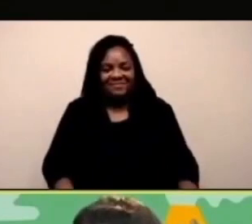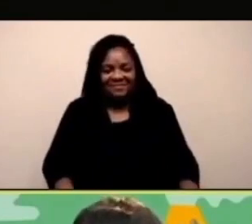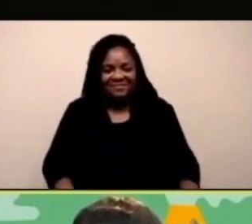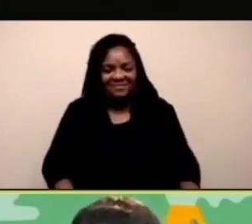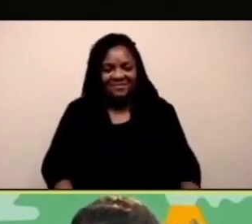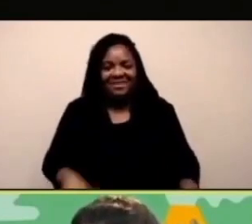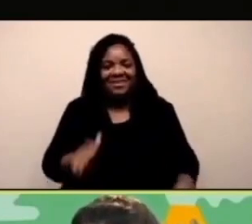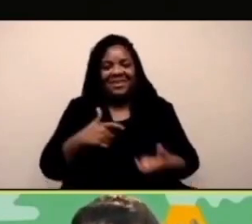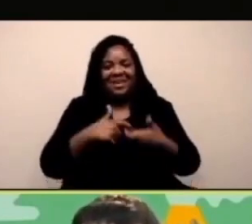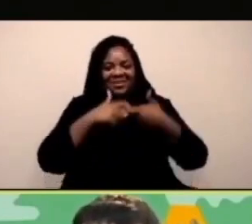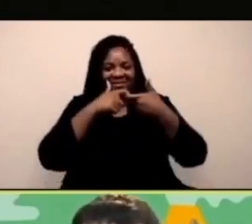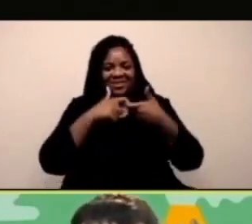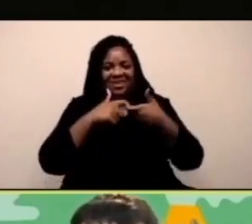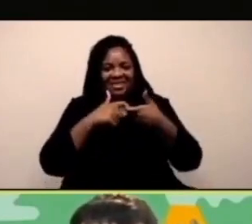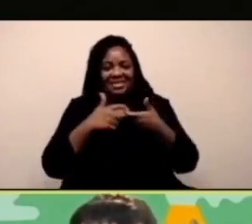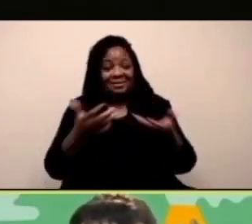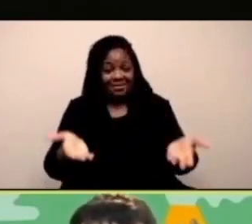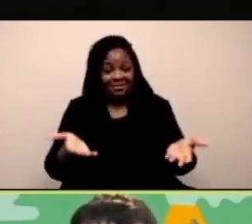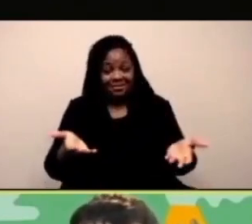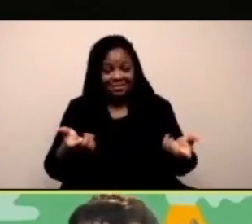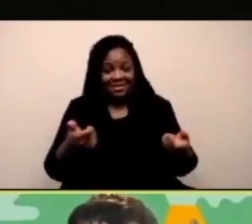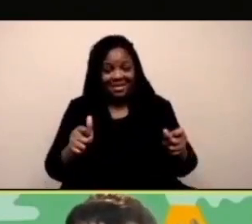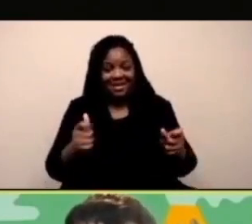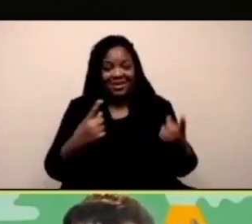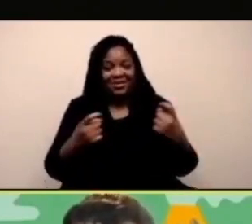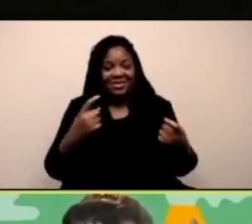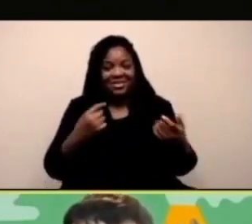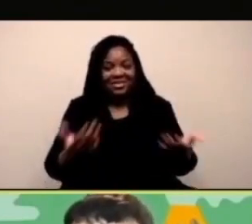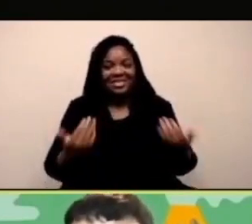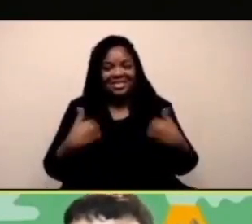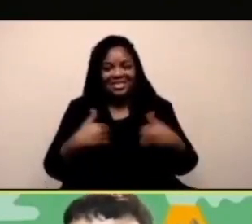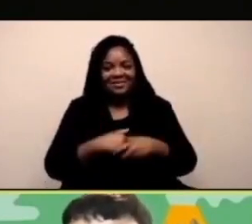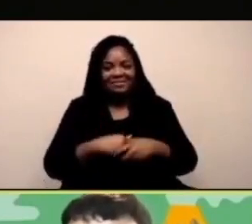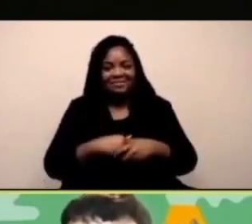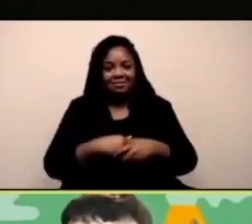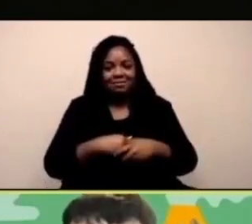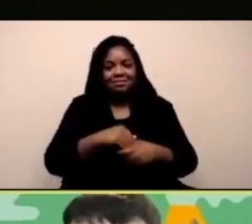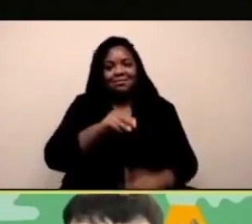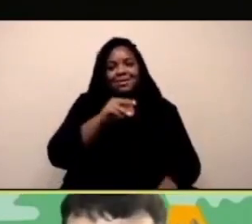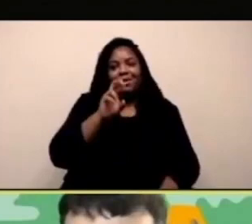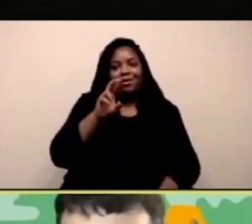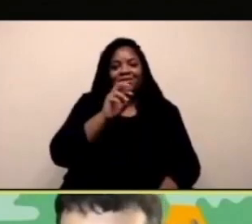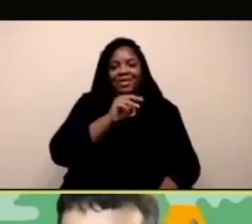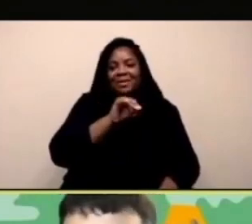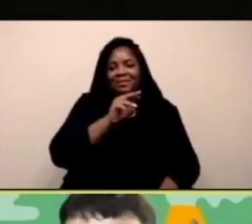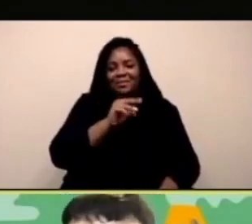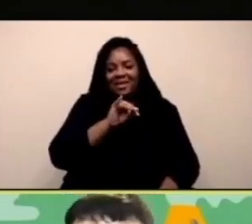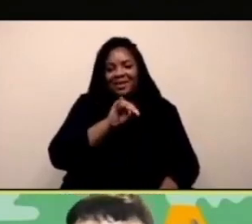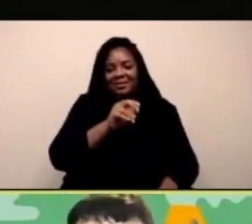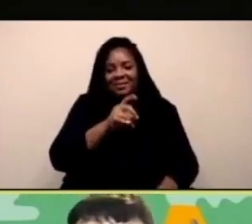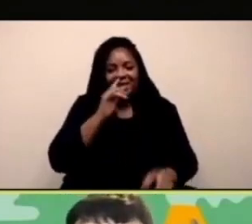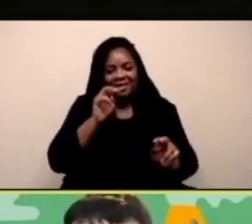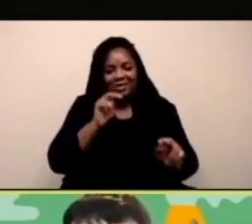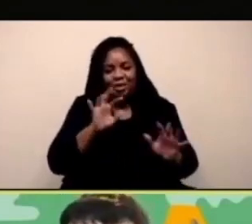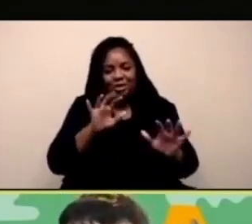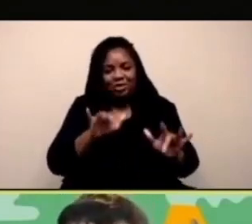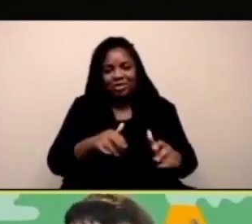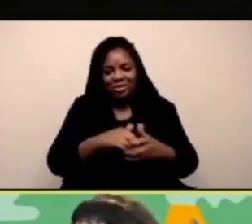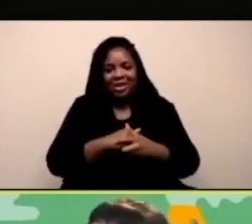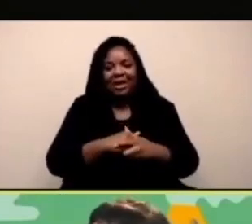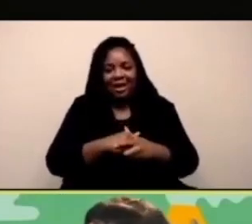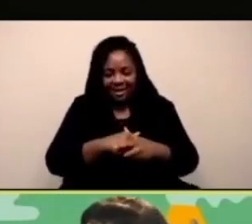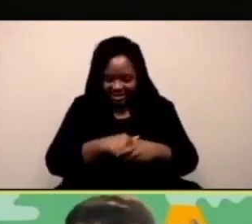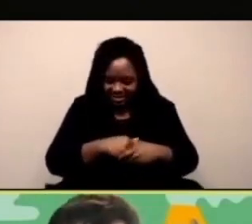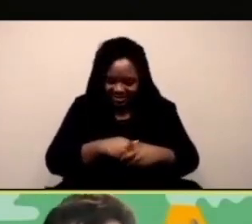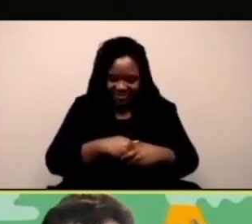僕のあと猫コスチュームが結構頭リアルになってあと僕と一緒に雇う動いてついていくとこちら